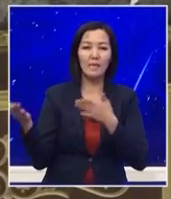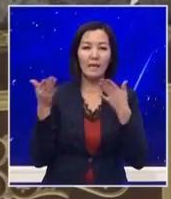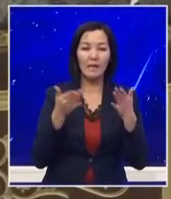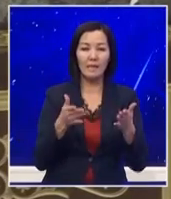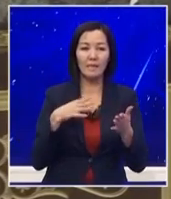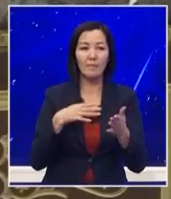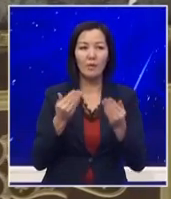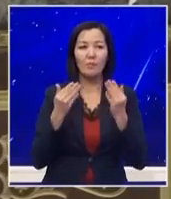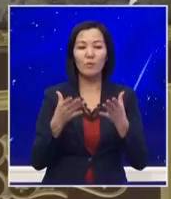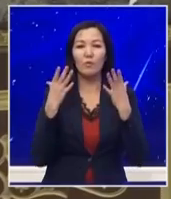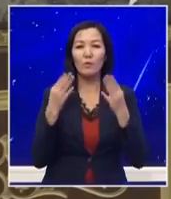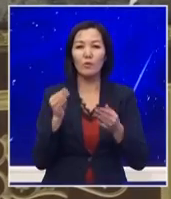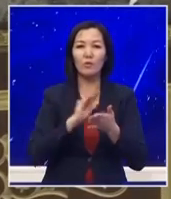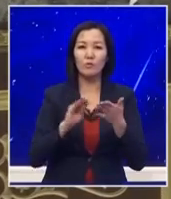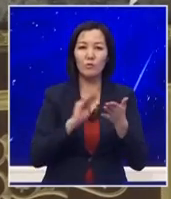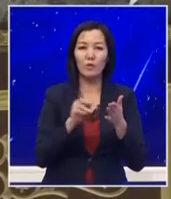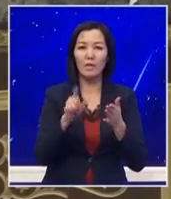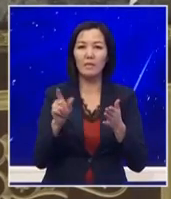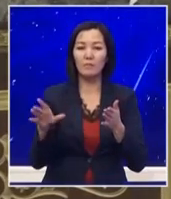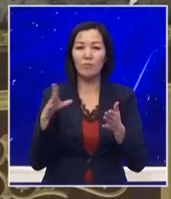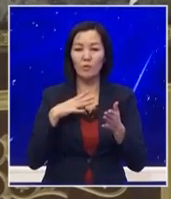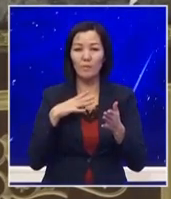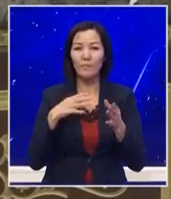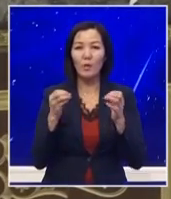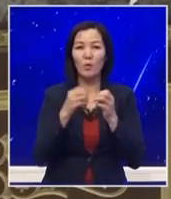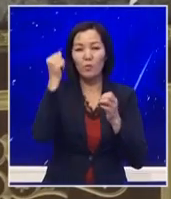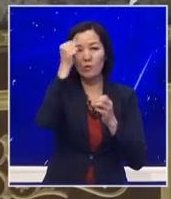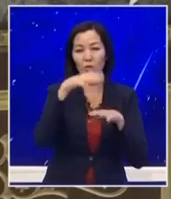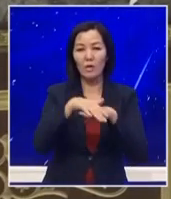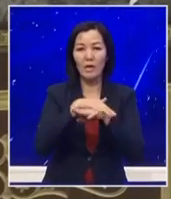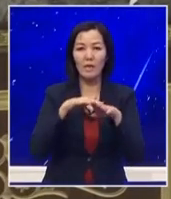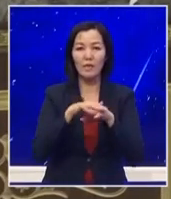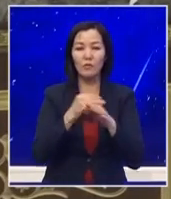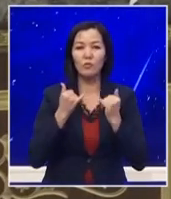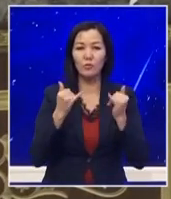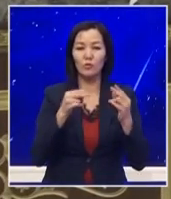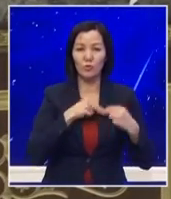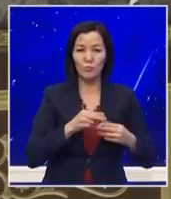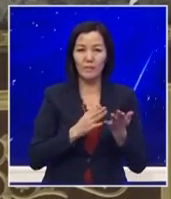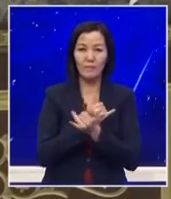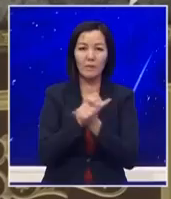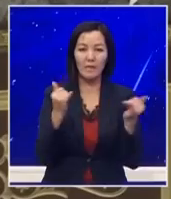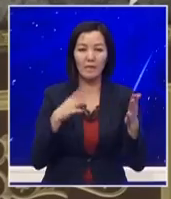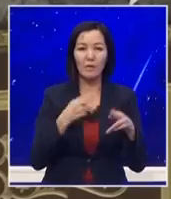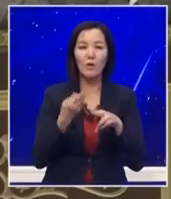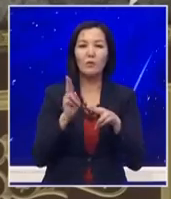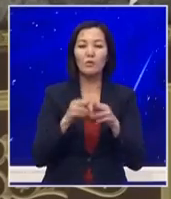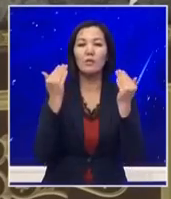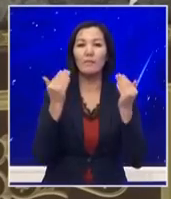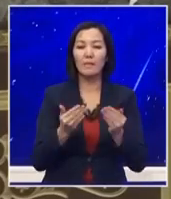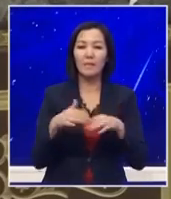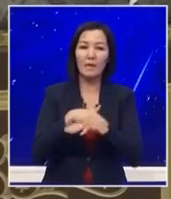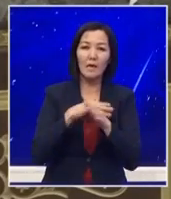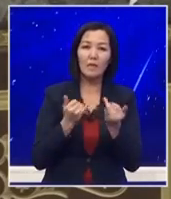уақытқа дейін мен бақ саласында жұмыс істеп келе жатырмын. 10 жылдан асты халық мүддесі үшін жұмыс істеп келе жатырмын. Сондықтан әлі де